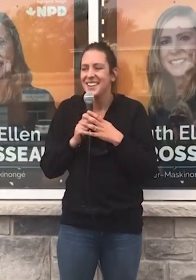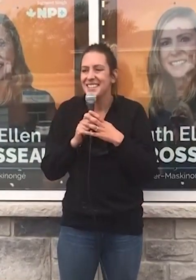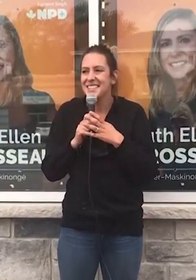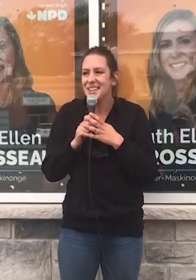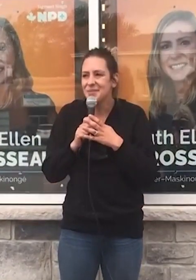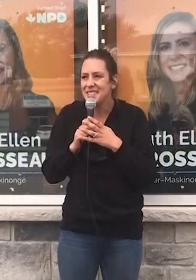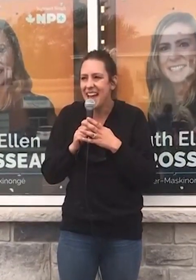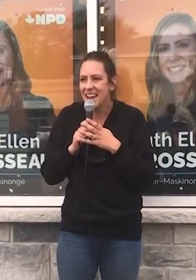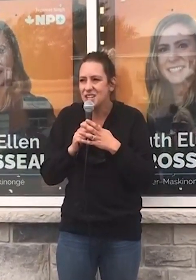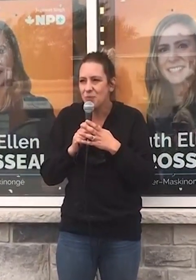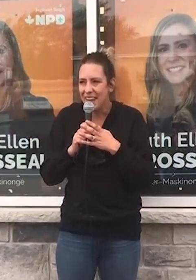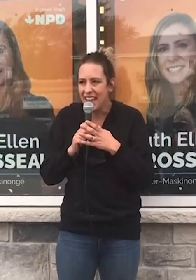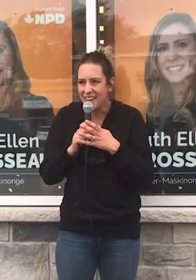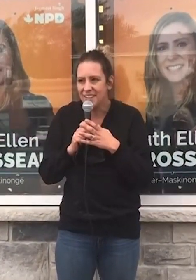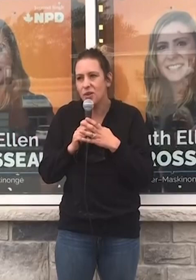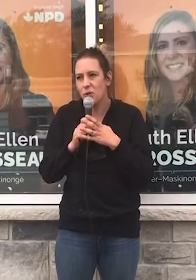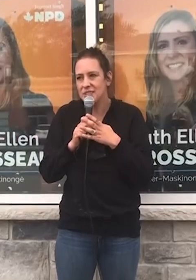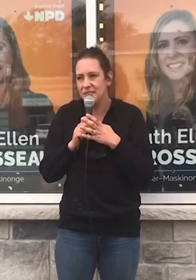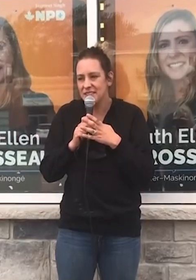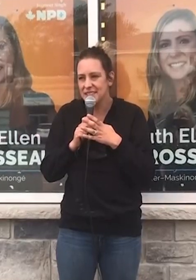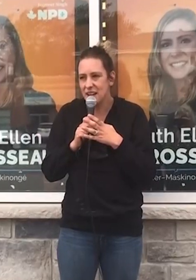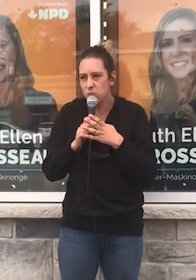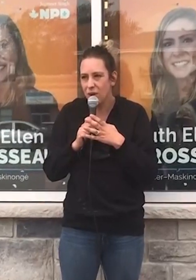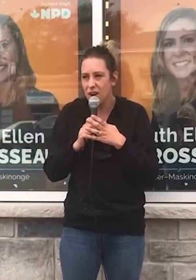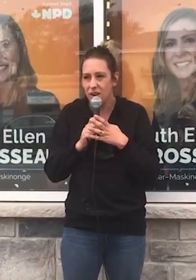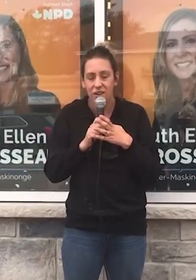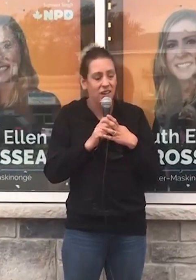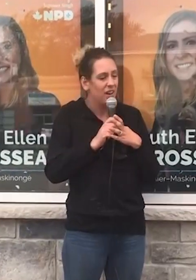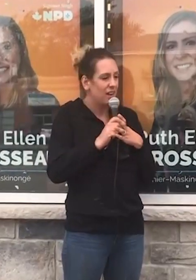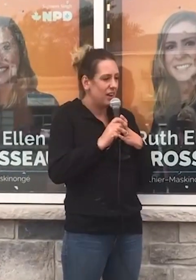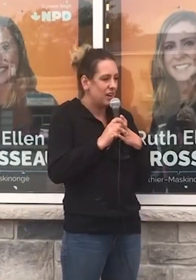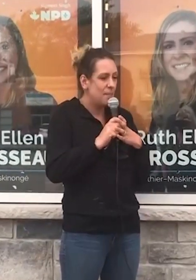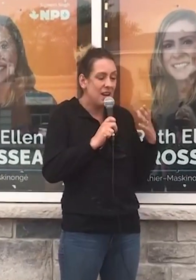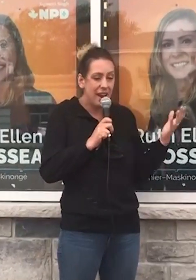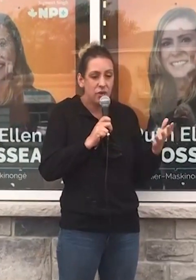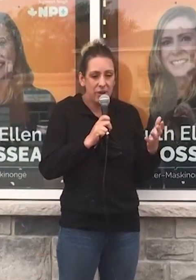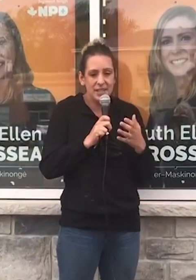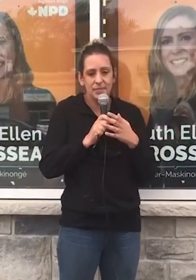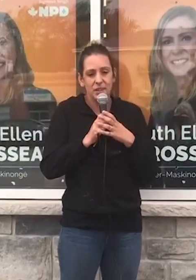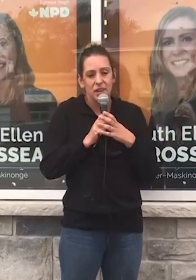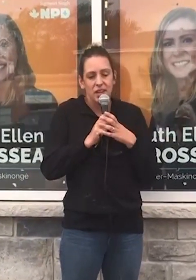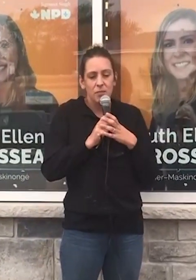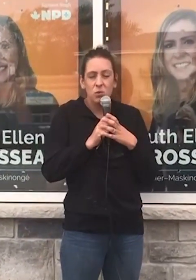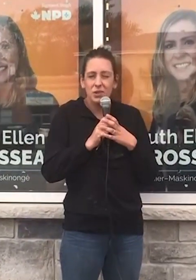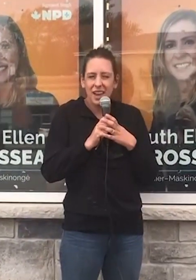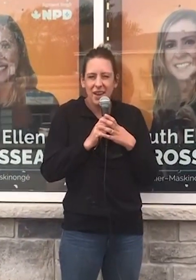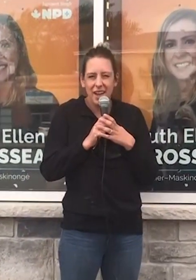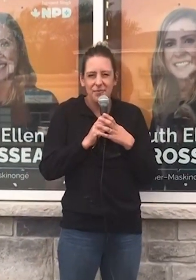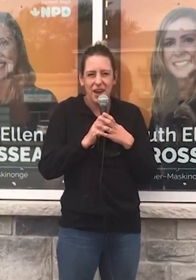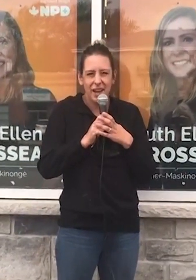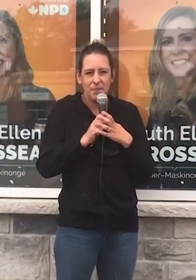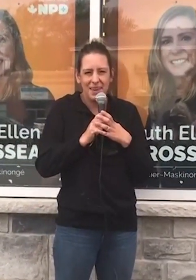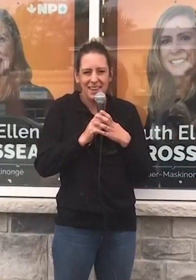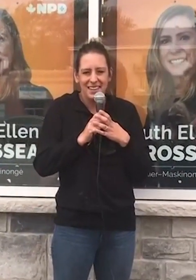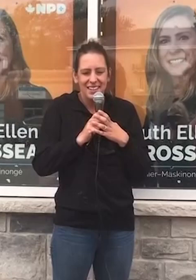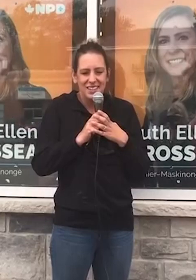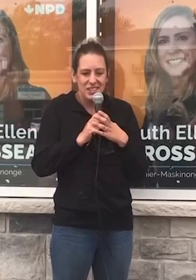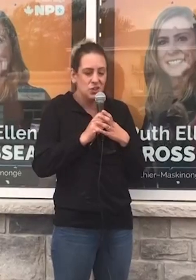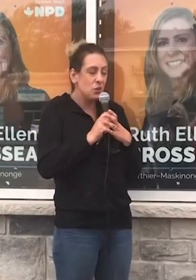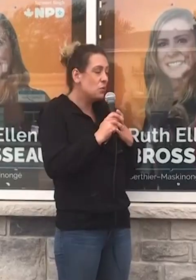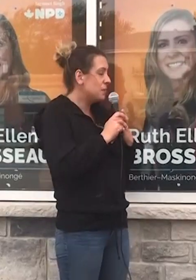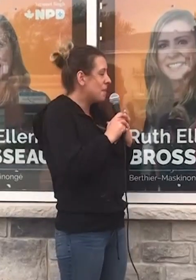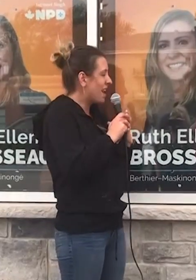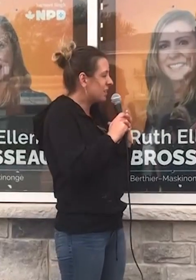notre centre fiscal à Shawinigan, conserver ces emplois-là, la bilinguisme. y beaucoup de travail à faire. Puis,